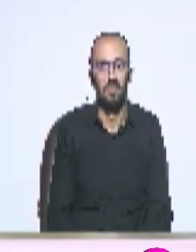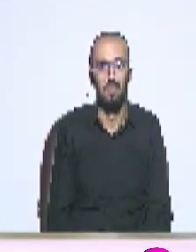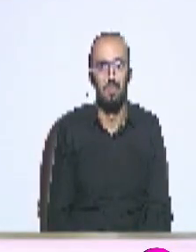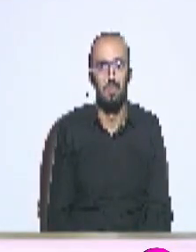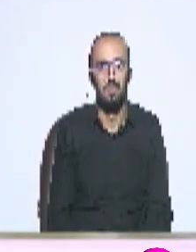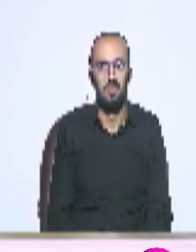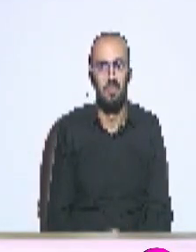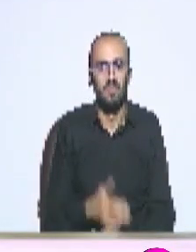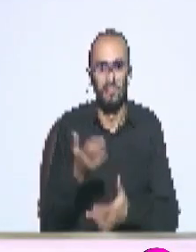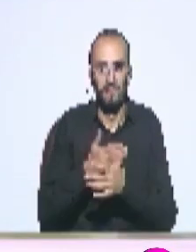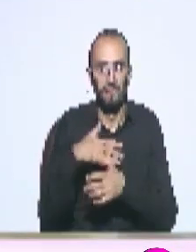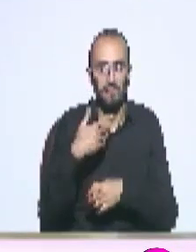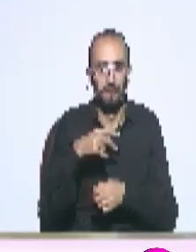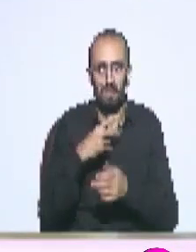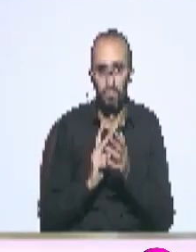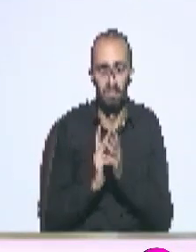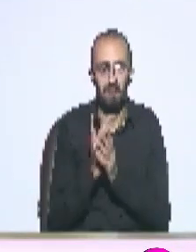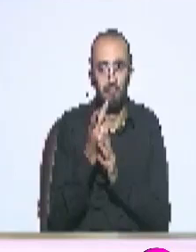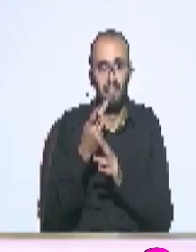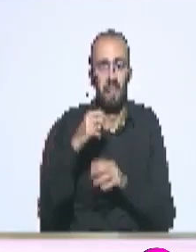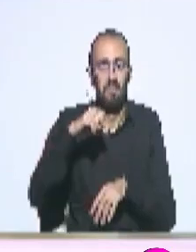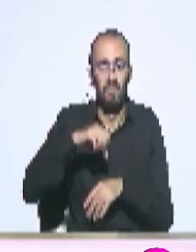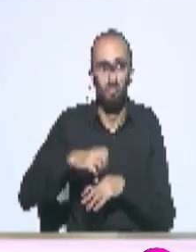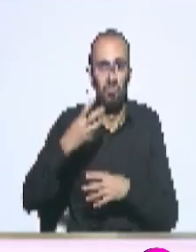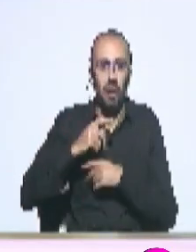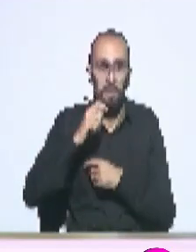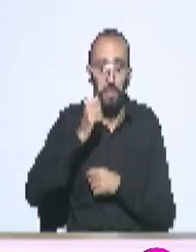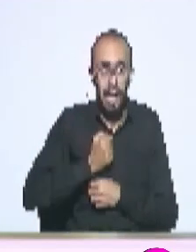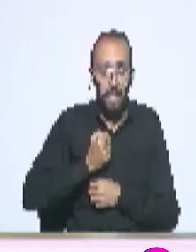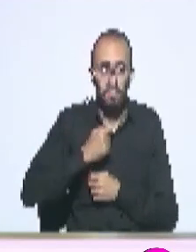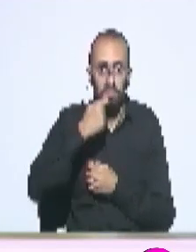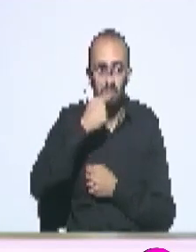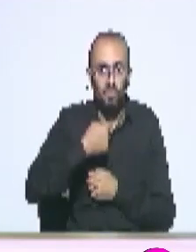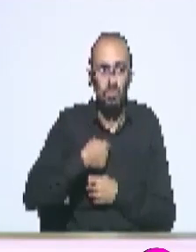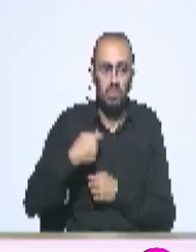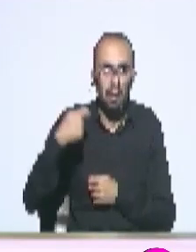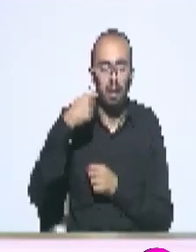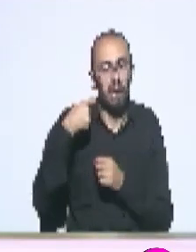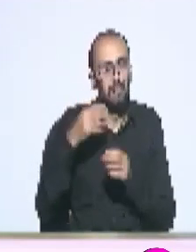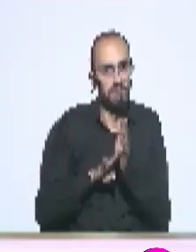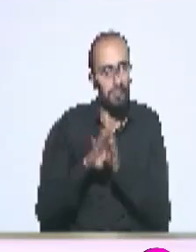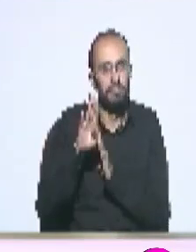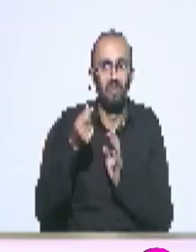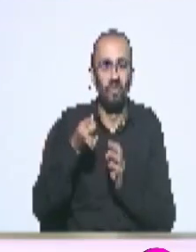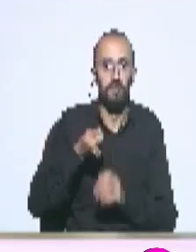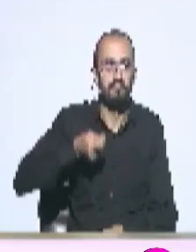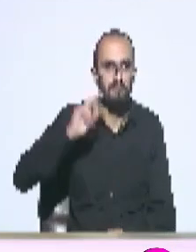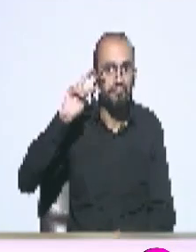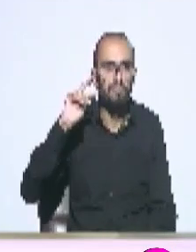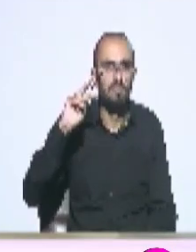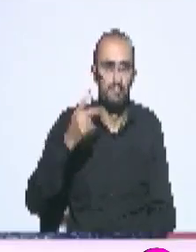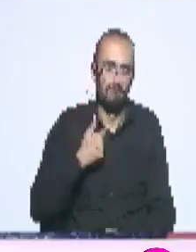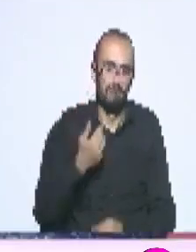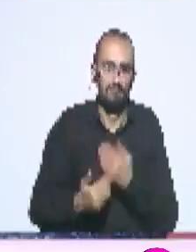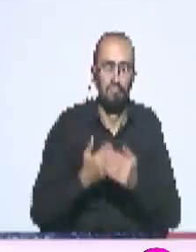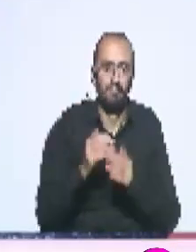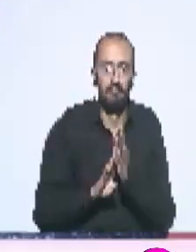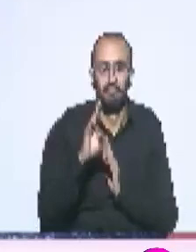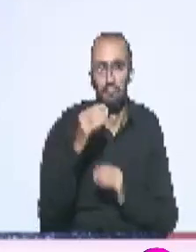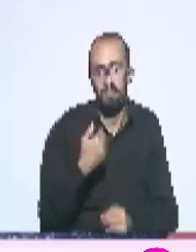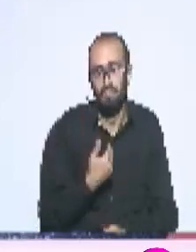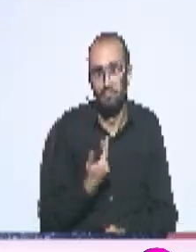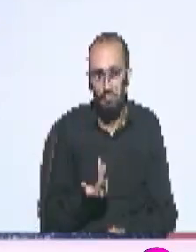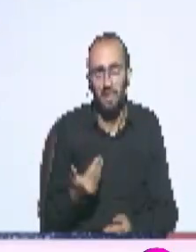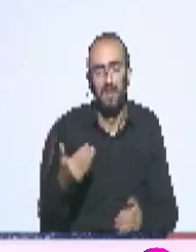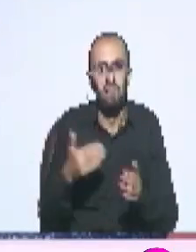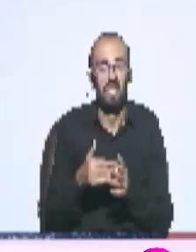يسيبنيش الاقي الناس بيحط ني في بوزيشن احسن او بزيد مثلا فاينانشال على مستوى الدخل بشكل احسن الاقي نفسي في الاخر اخترت ان